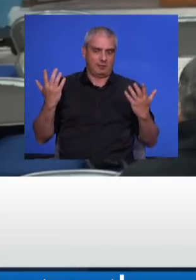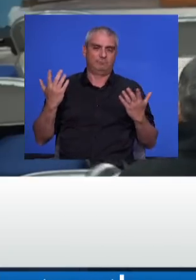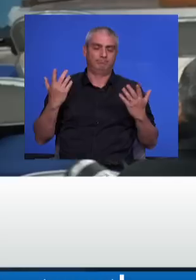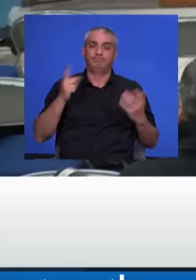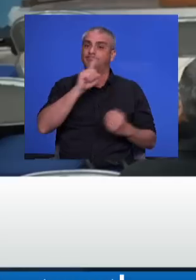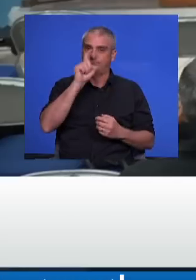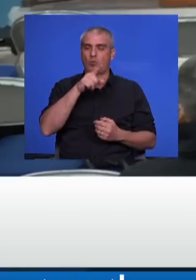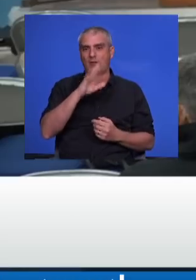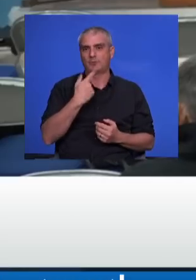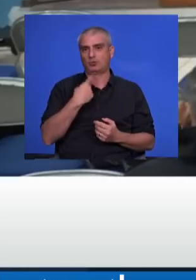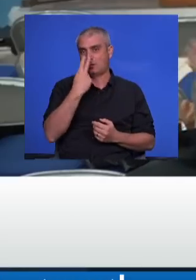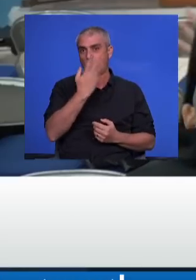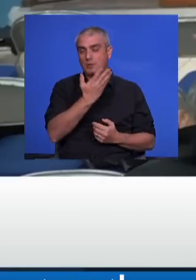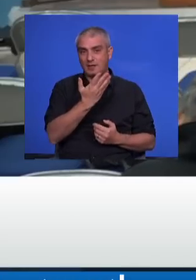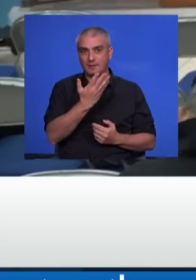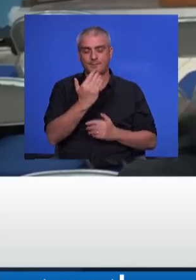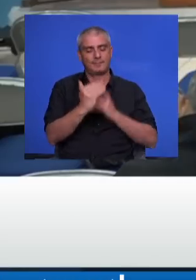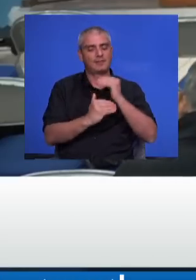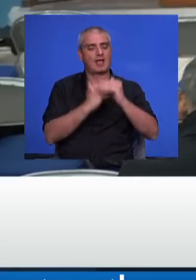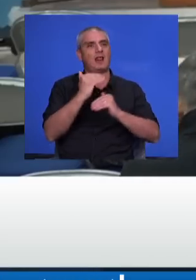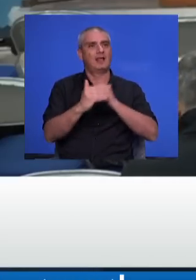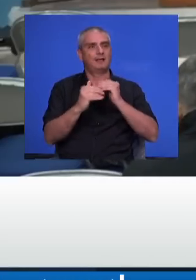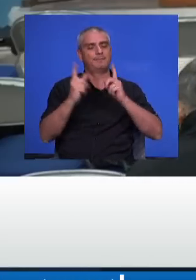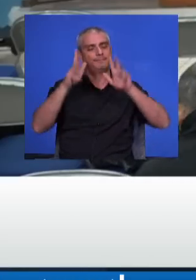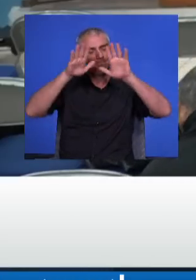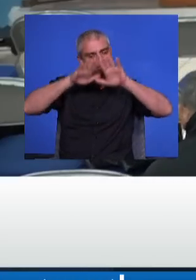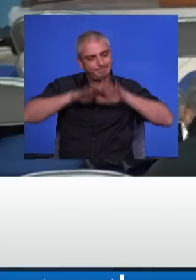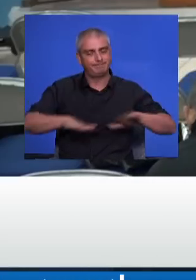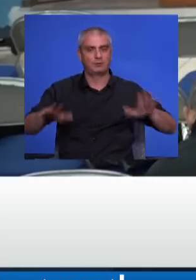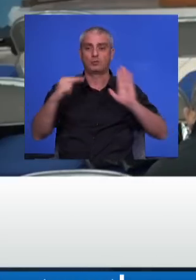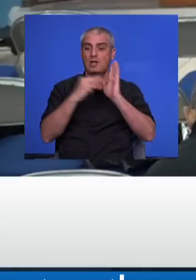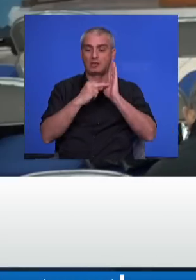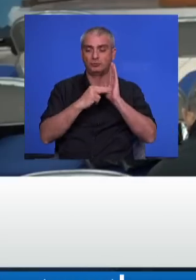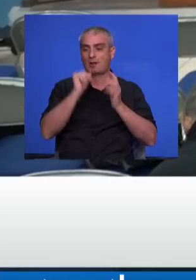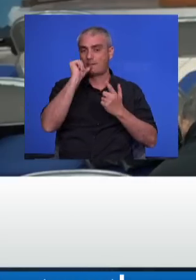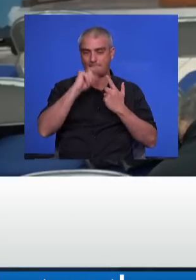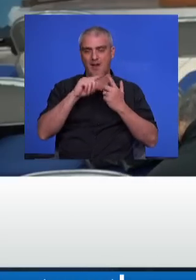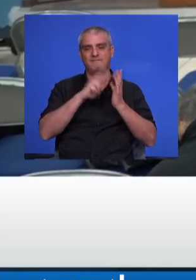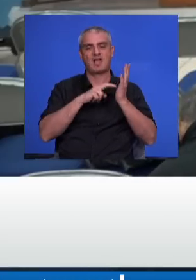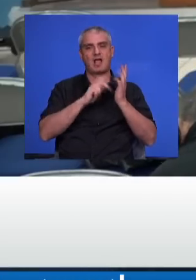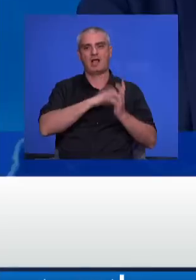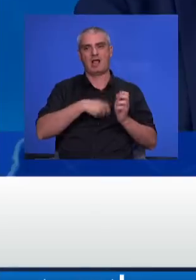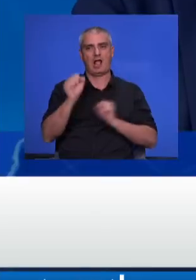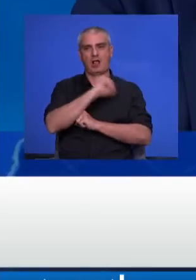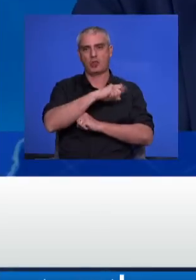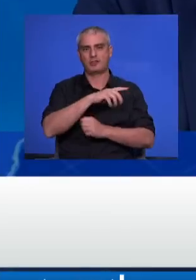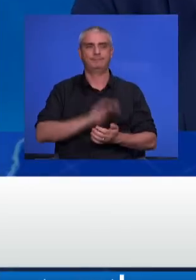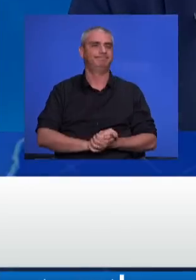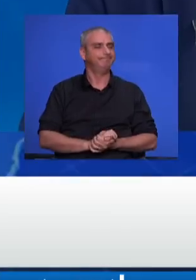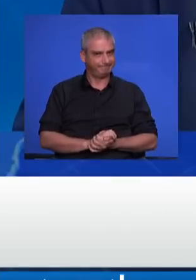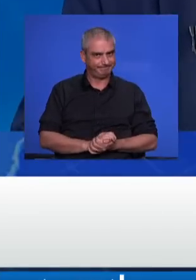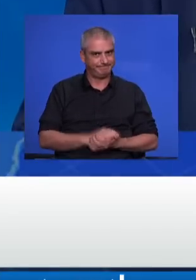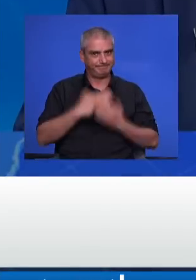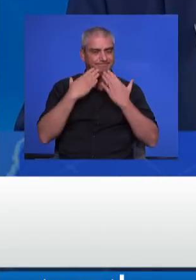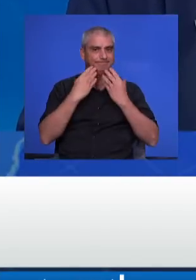הנראה זה מה שאנחנו נראה, מהלכים למיתון חשמל, מים וארנונה. תודה דנה, כמובן